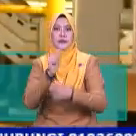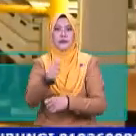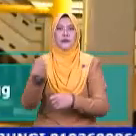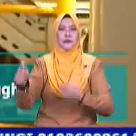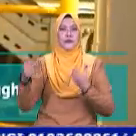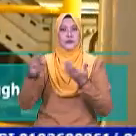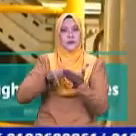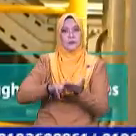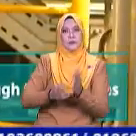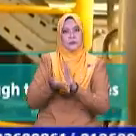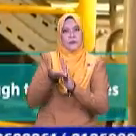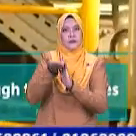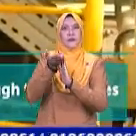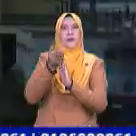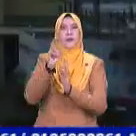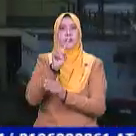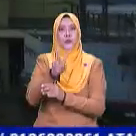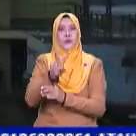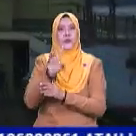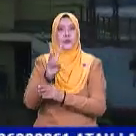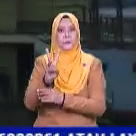masing-masing mencatat kenaikan